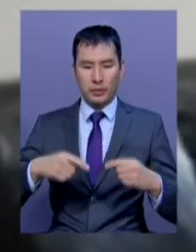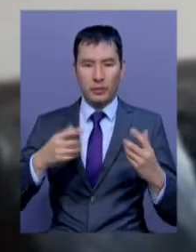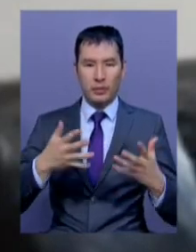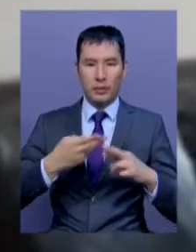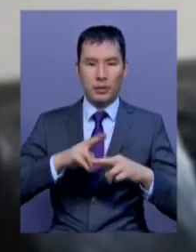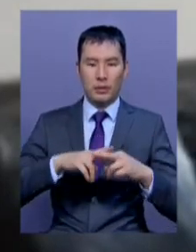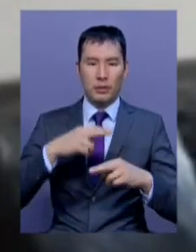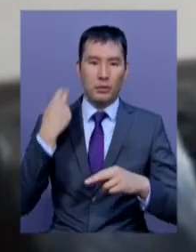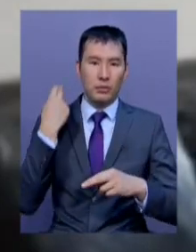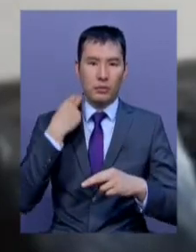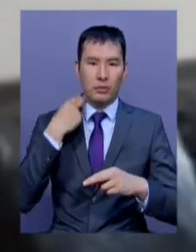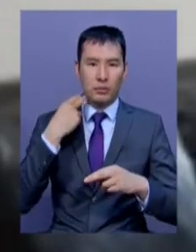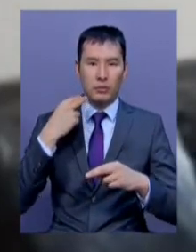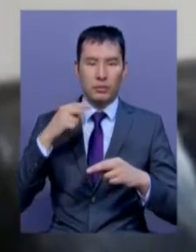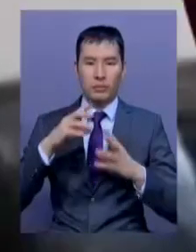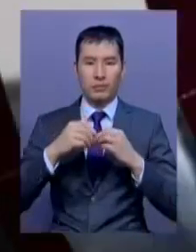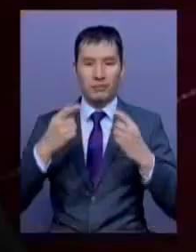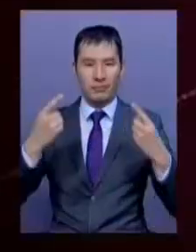Себебі қаржы секторы дағдарысқа ұшырайды.